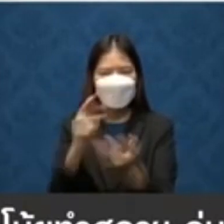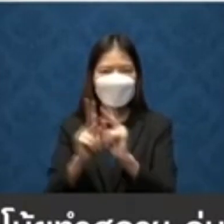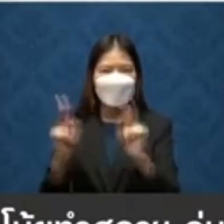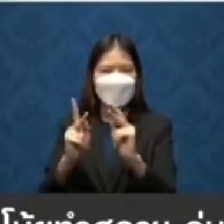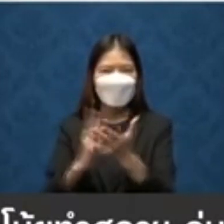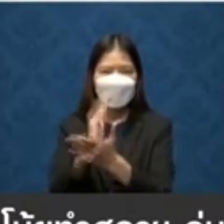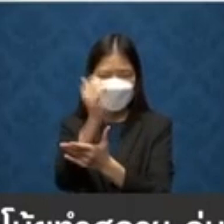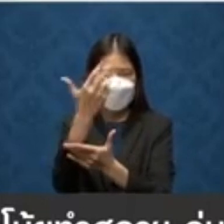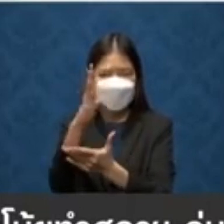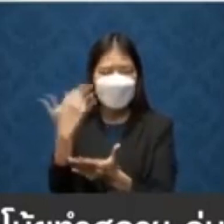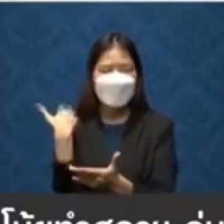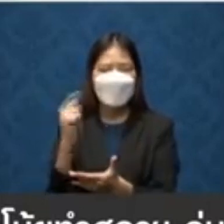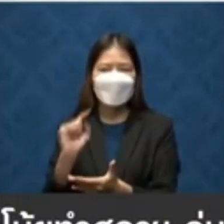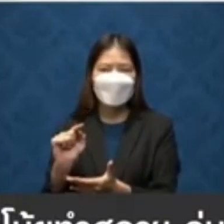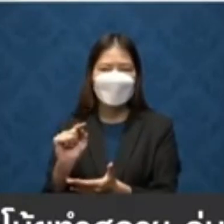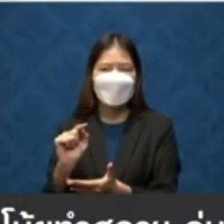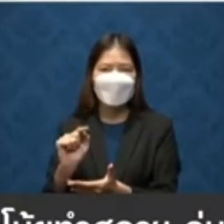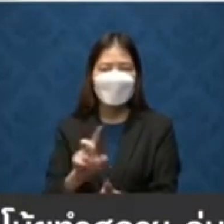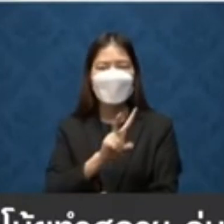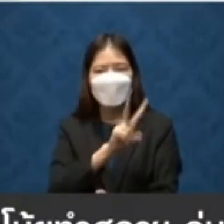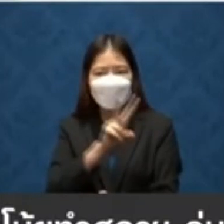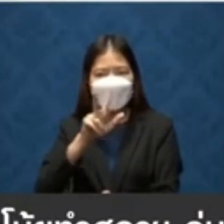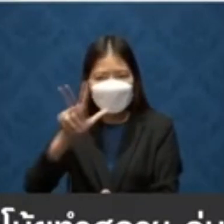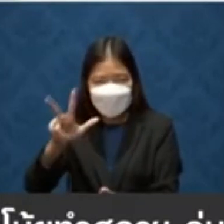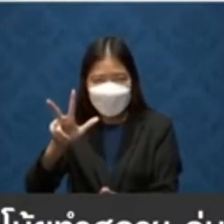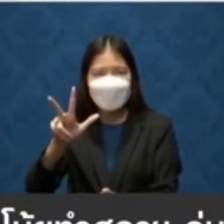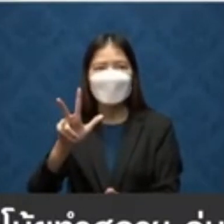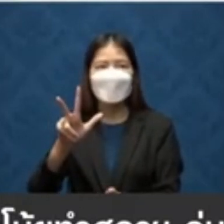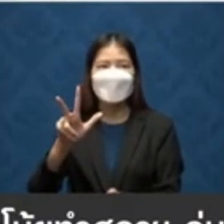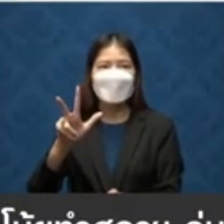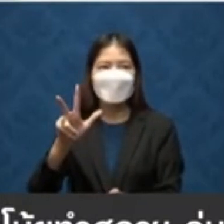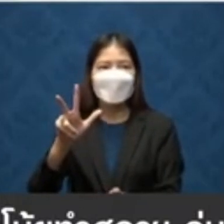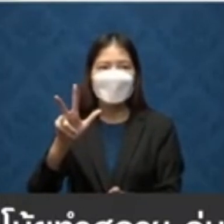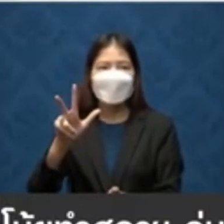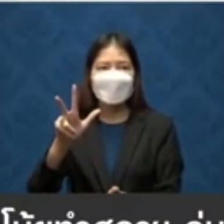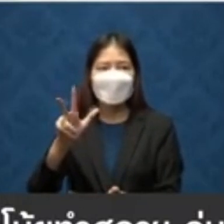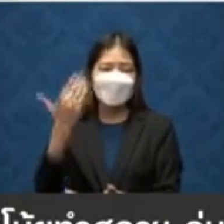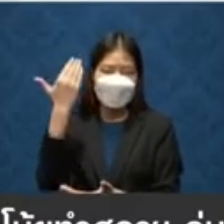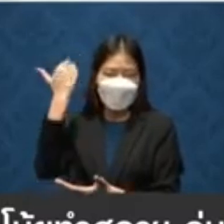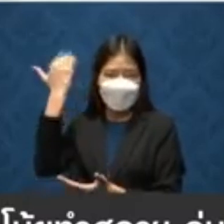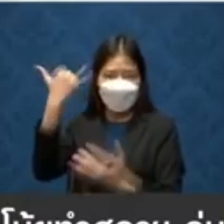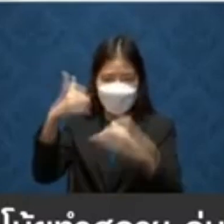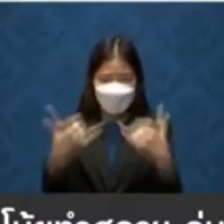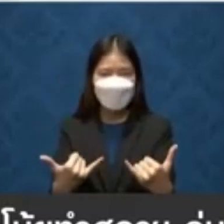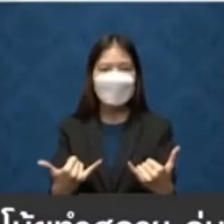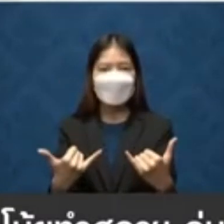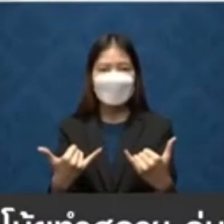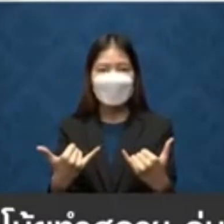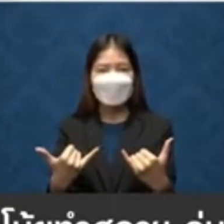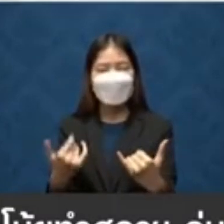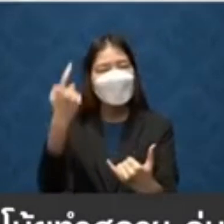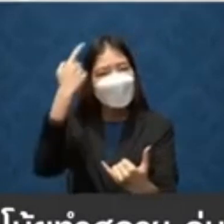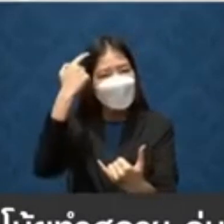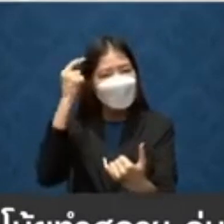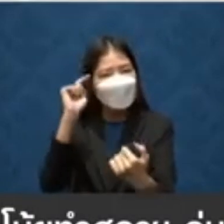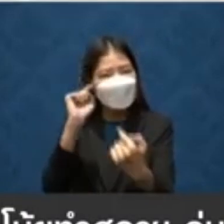เรื่องความรับผิดชอบร่วมกันของ 2สภาไม่อยากให้โทษกันไปโทษกันมาจากนั้นที่ประชุมก็ลงมติว่าจะ